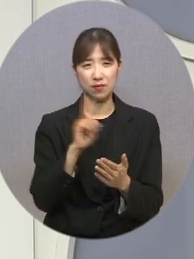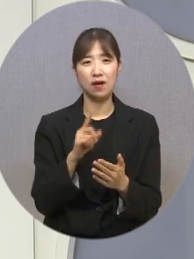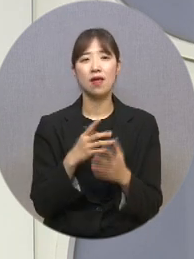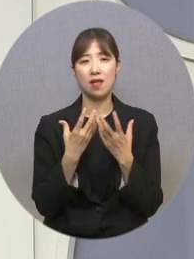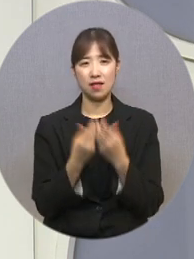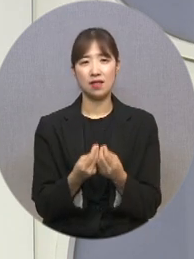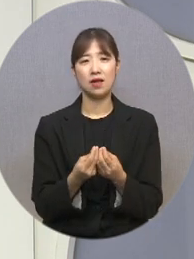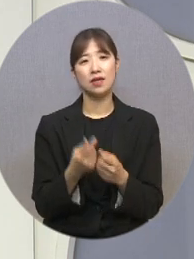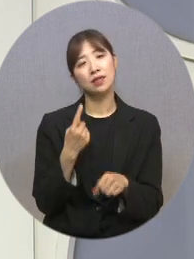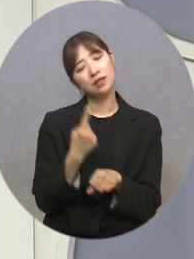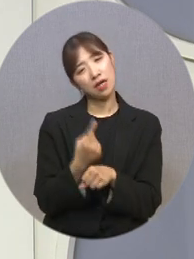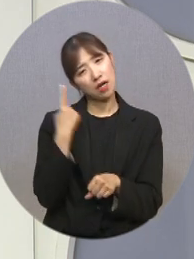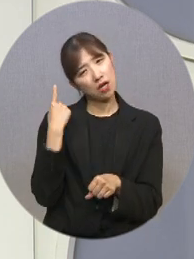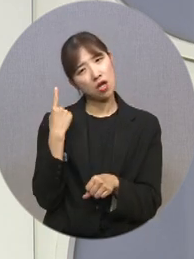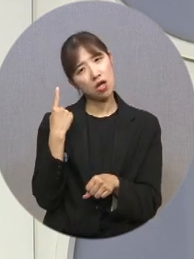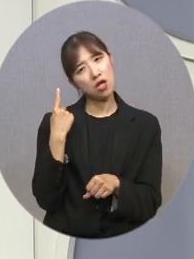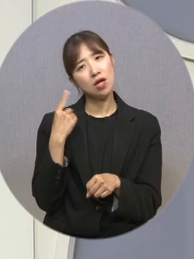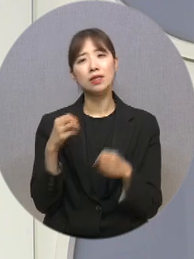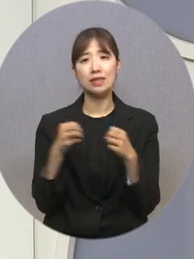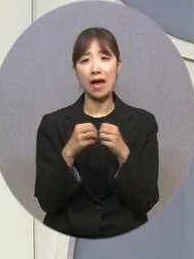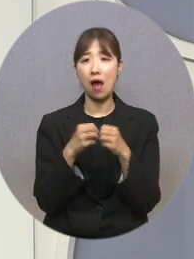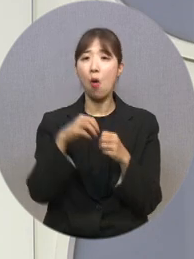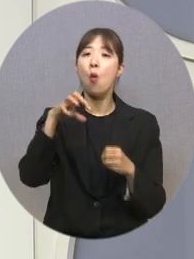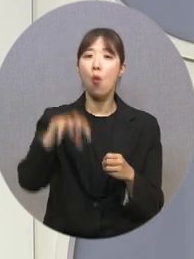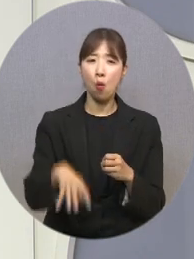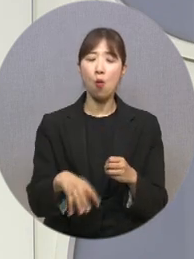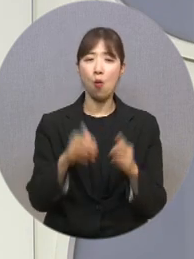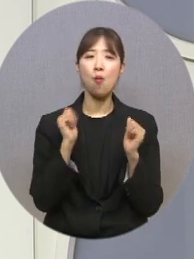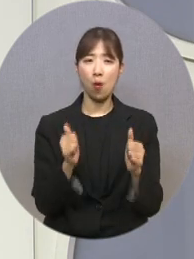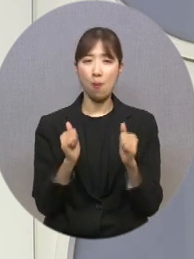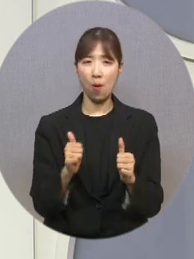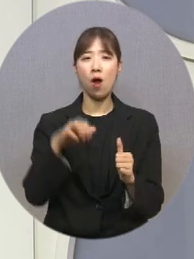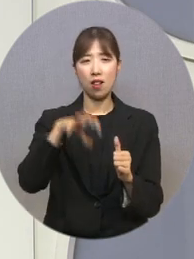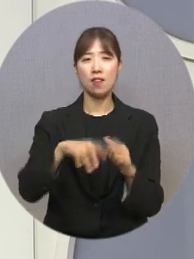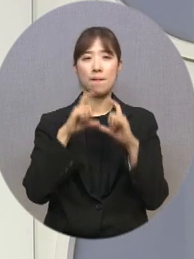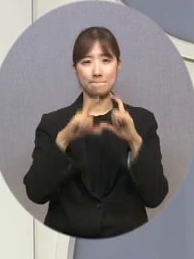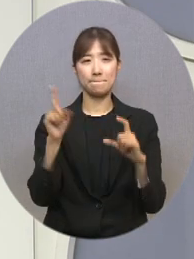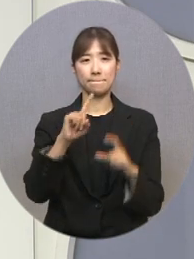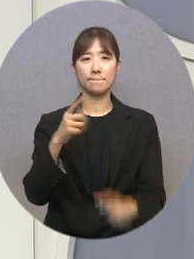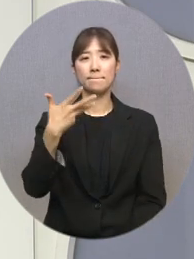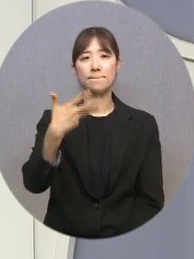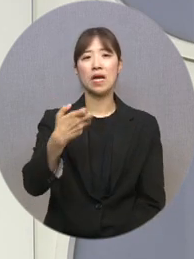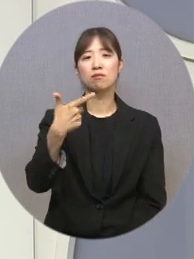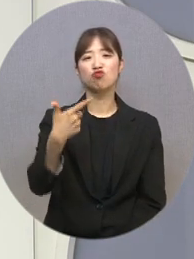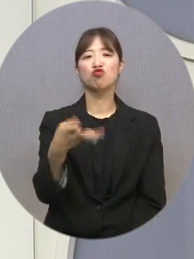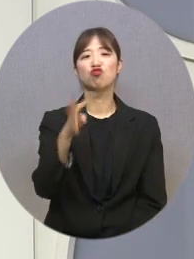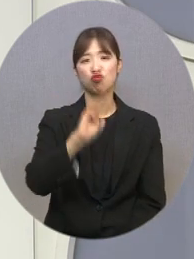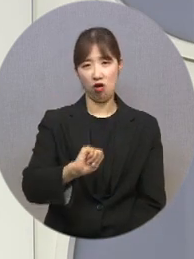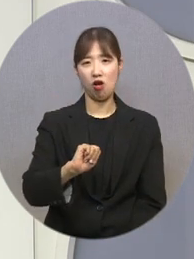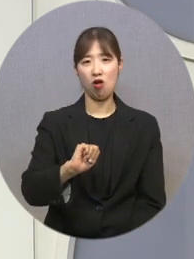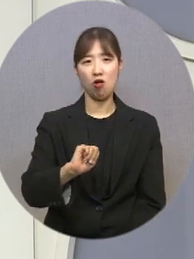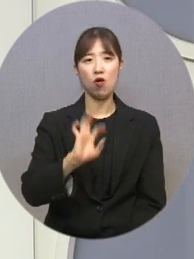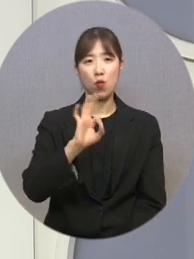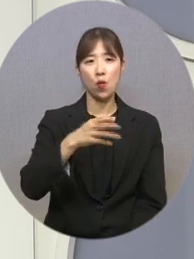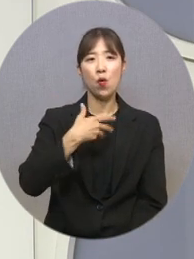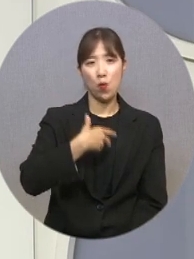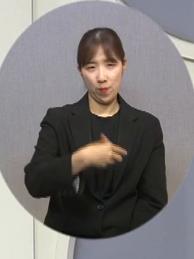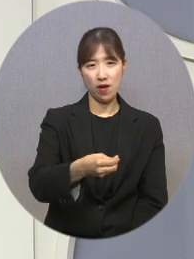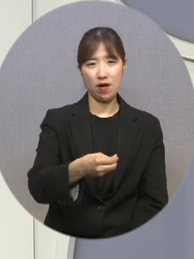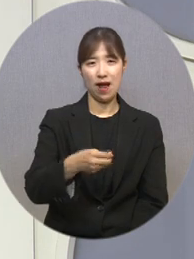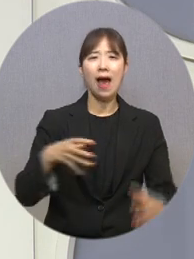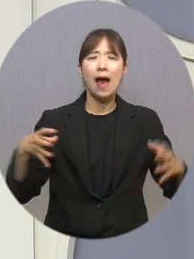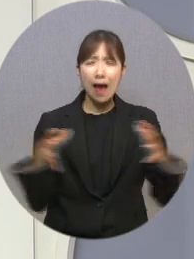들면은 작년인가요? 창원지방법원에서 이제 판결이 하나 있었습니다. 예. 86억을 갖다가 이렇게 지속적으로